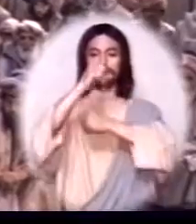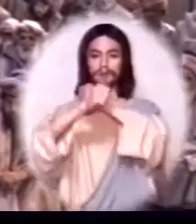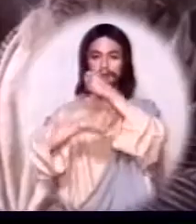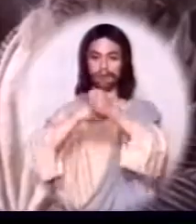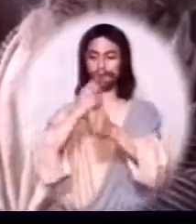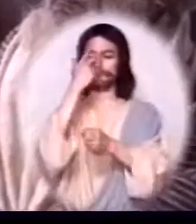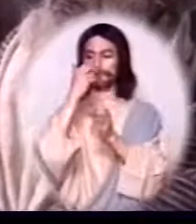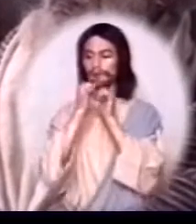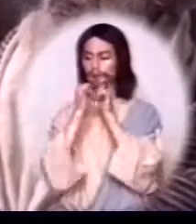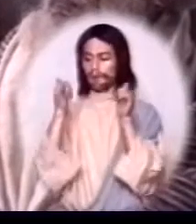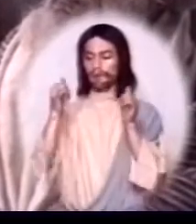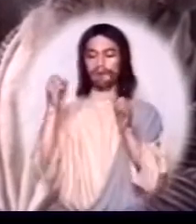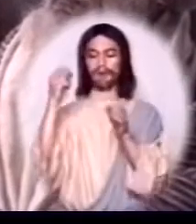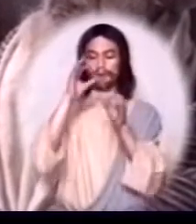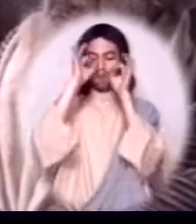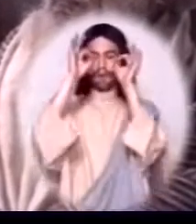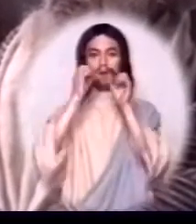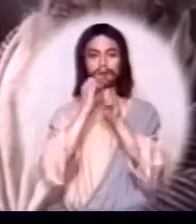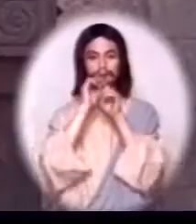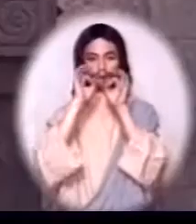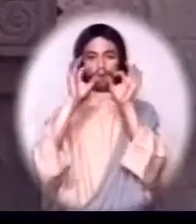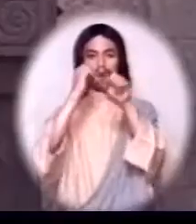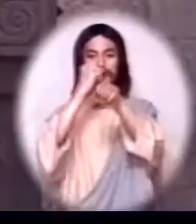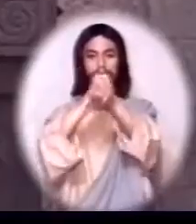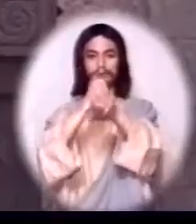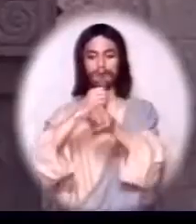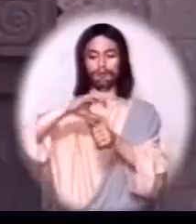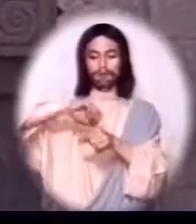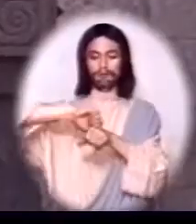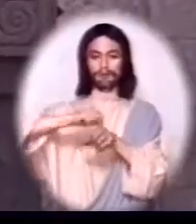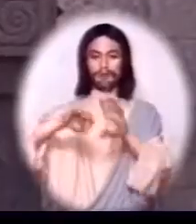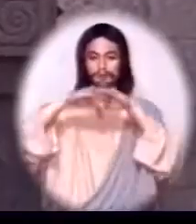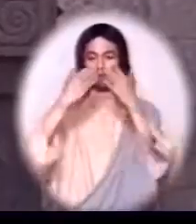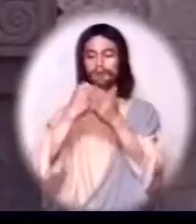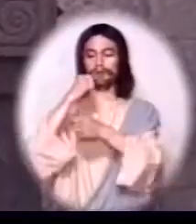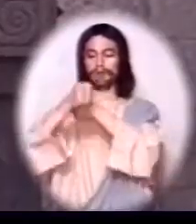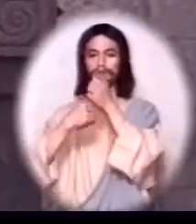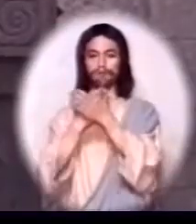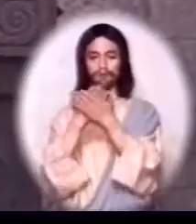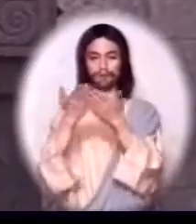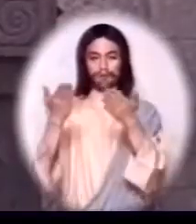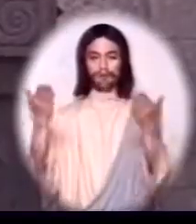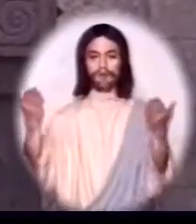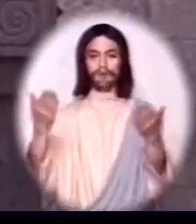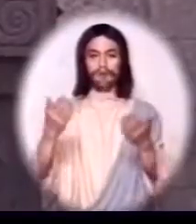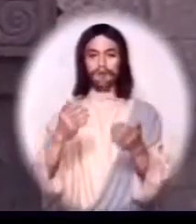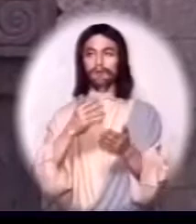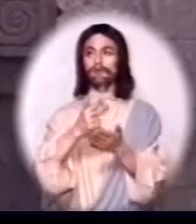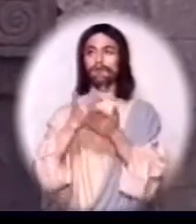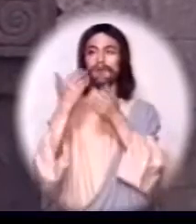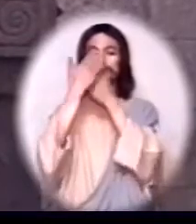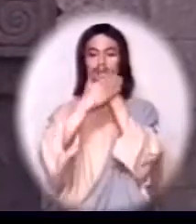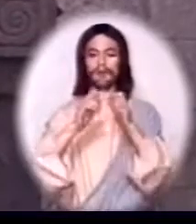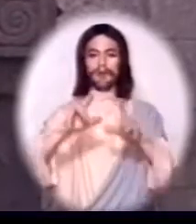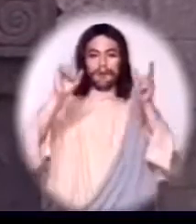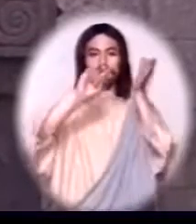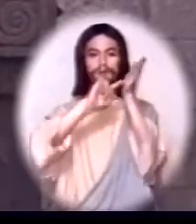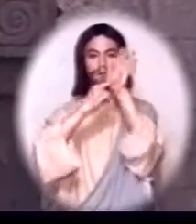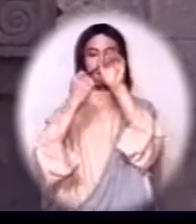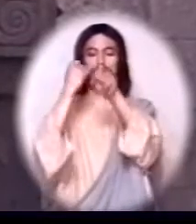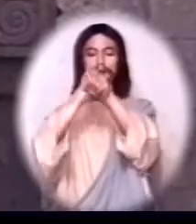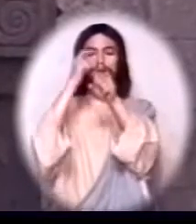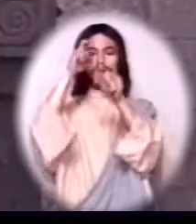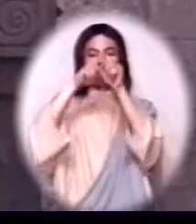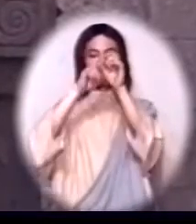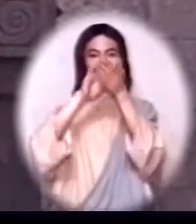자에게 자유를 눈먼 자에게 다시 보게 함을 전파하며 눌린 자를 자유케 하고 주의 은혜의 해를